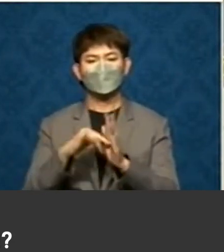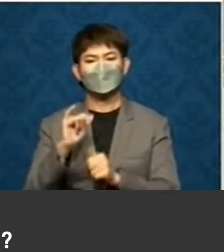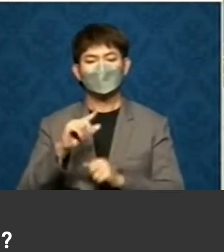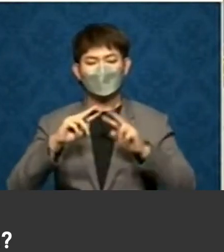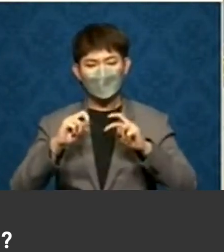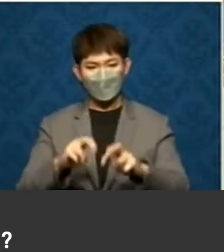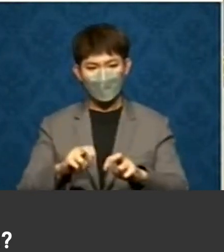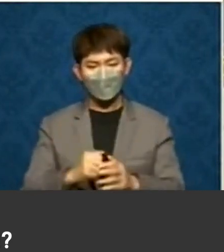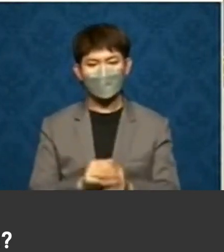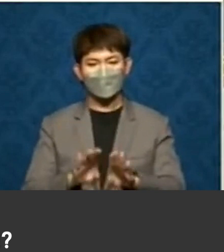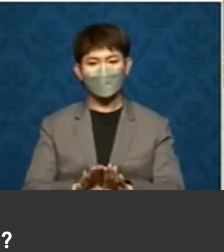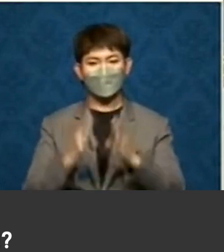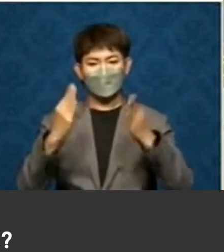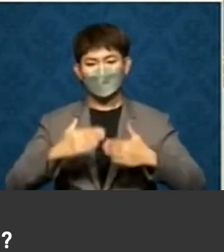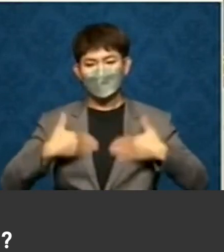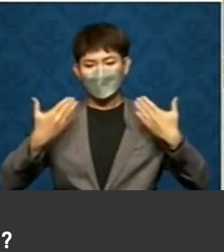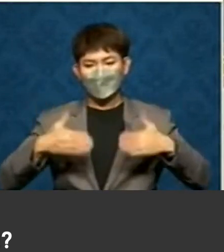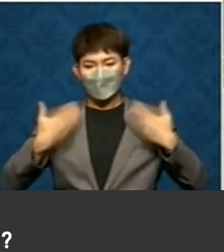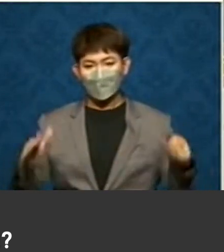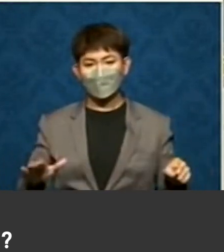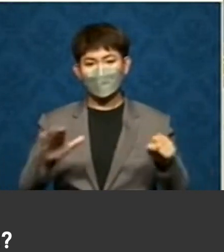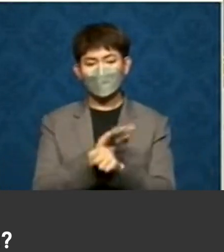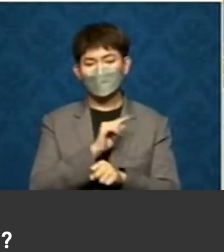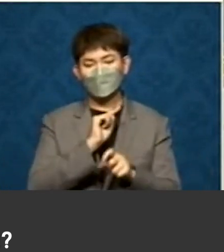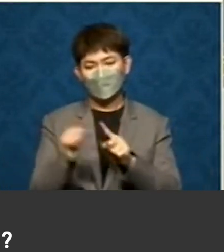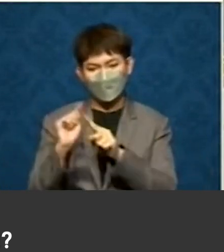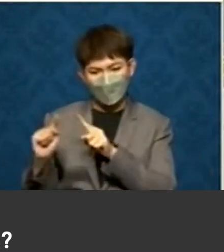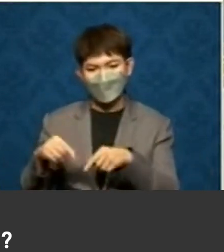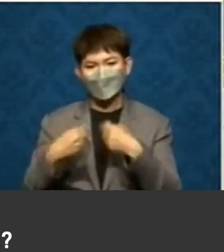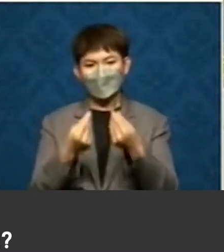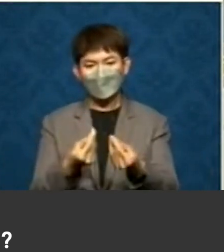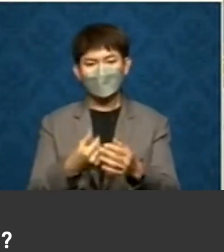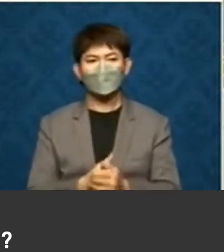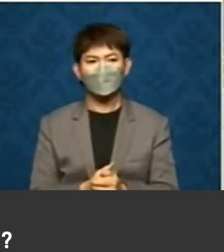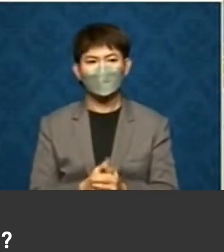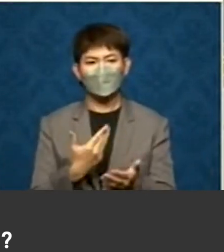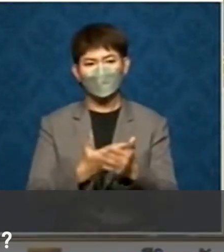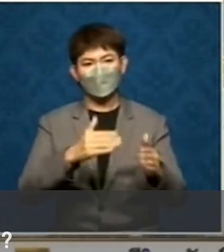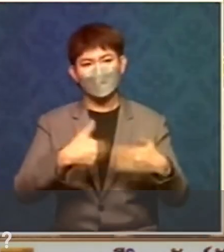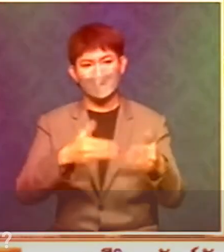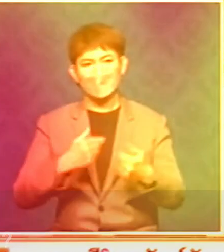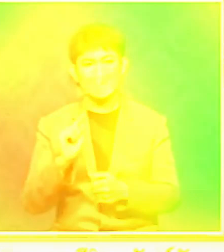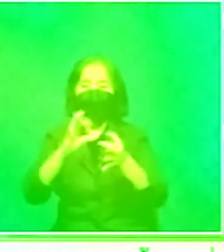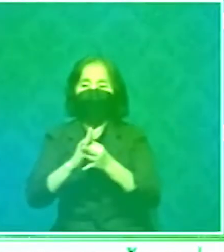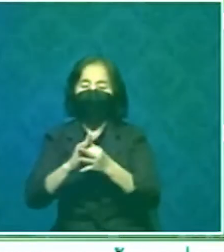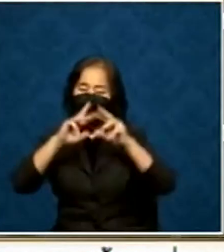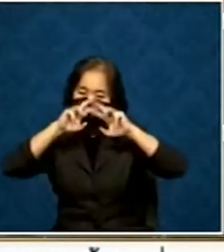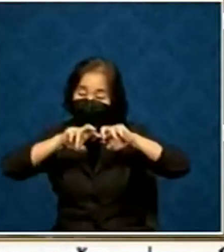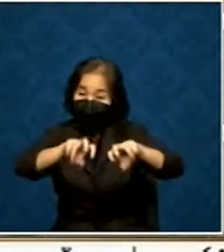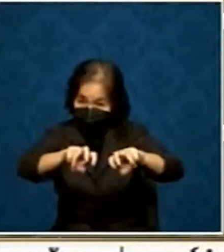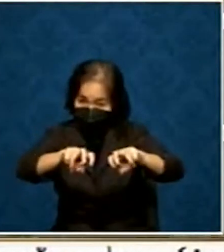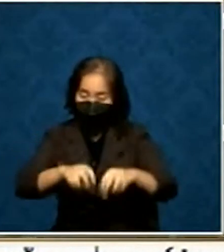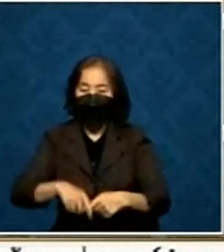ารภาบัติของขณะกรมการป้องกและปราบป้ Gill ประจำปรเขาสลัดรีโดยได้